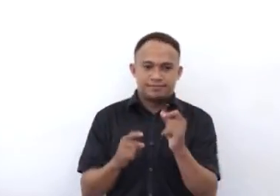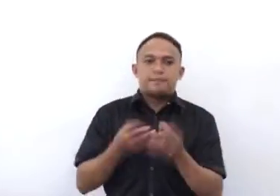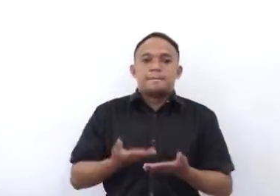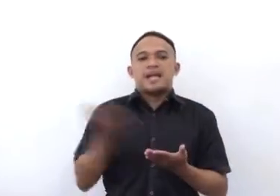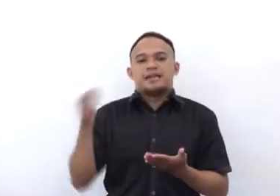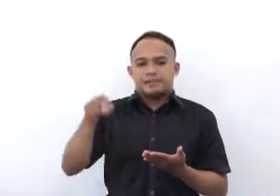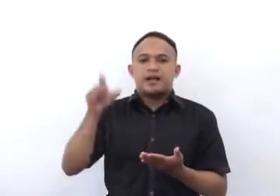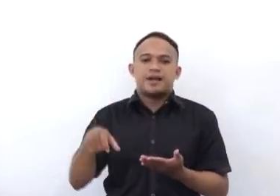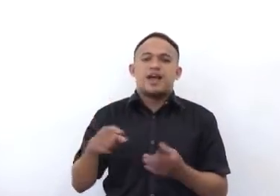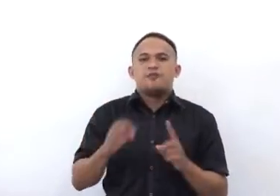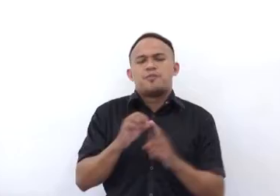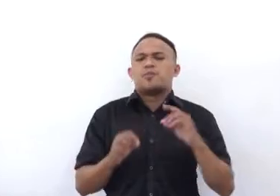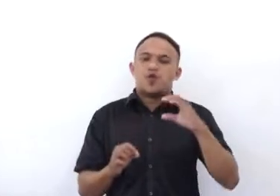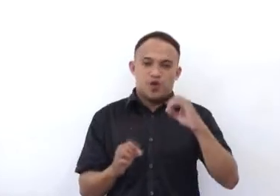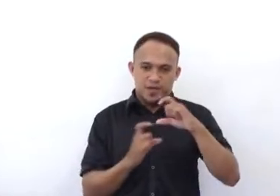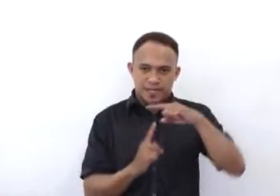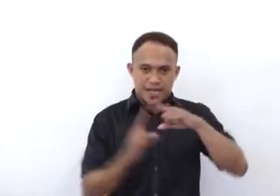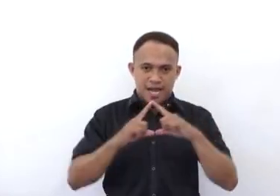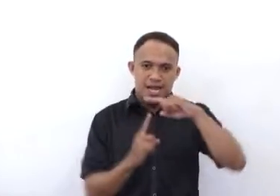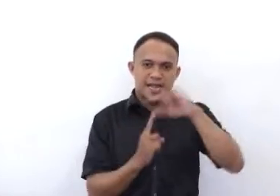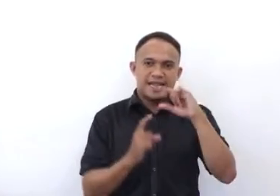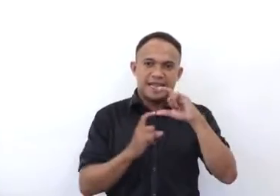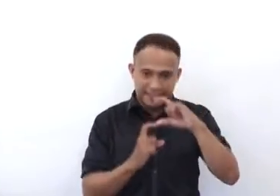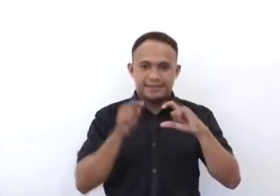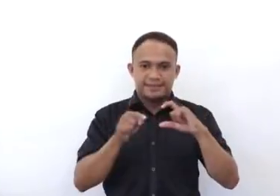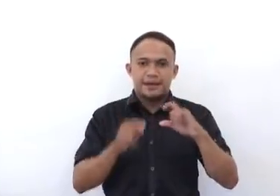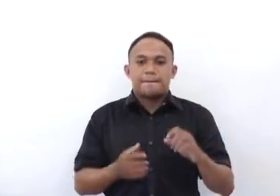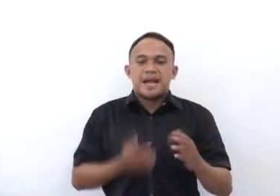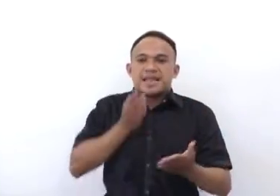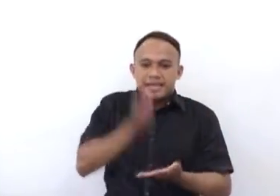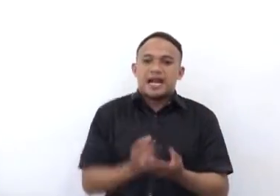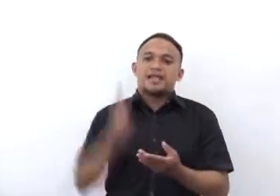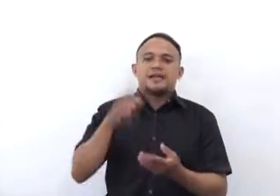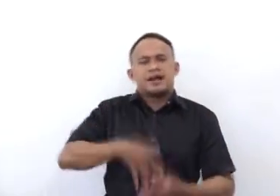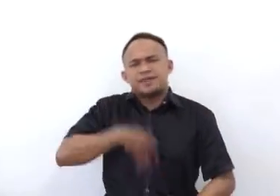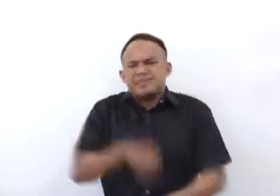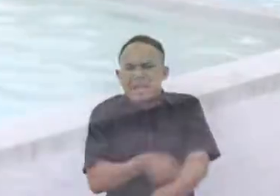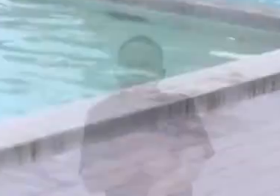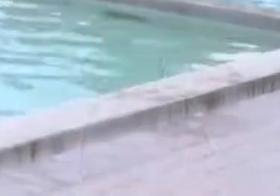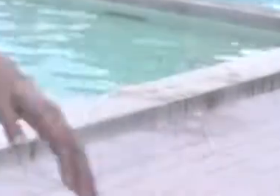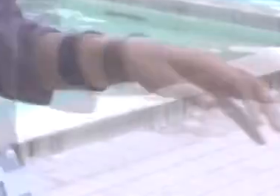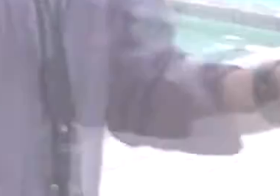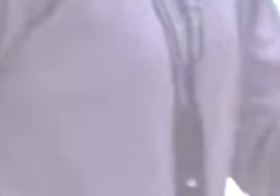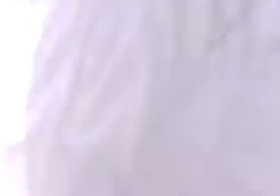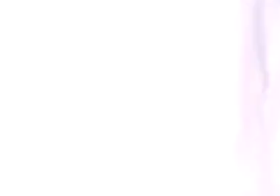meredakan gejala wasir, dan juga mengatasi iritasi kulit.